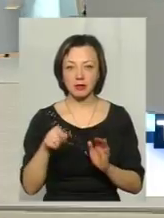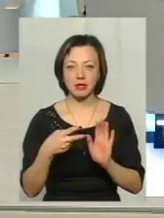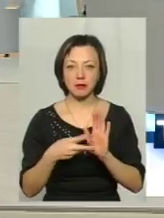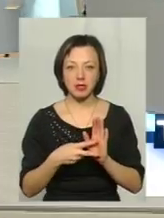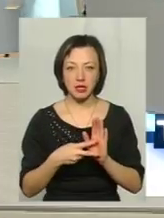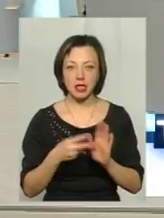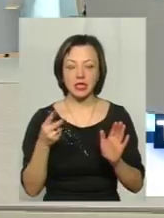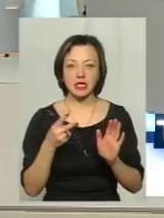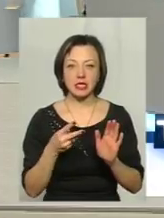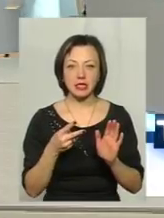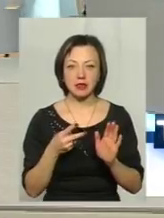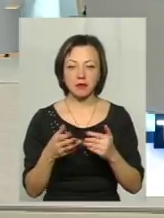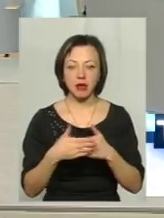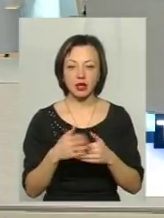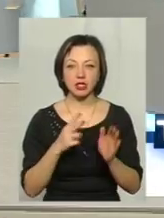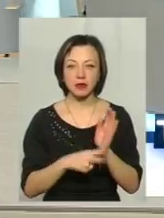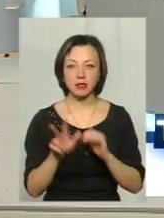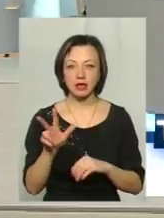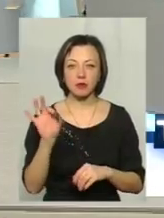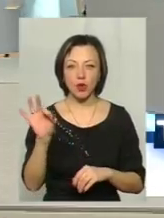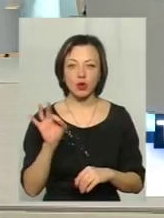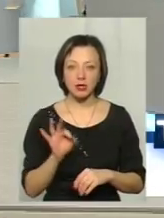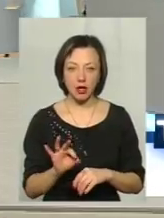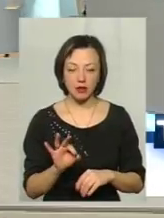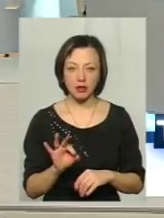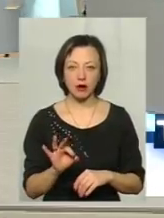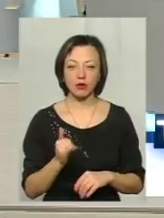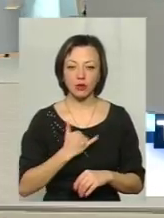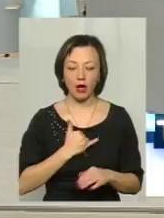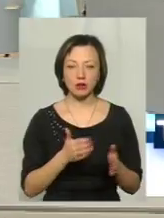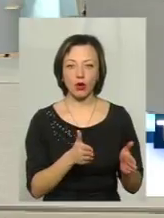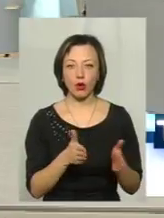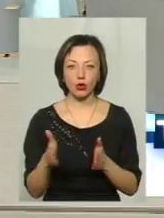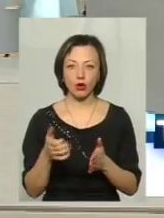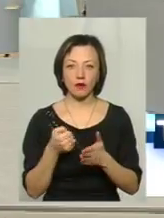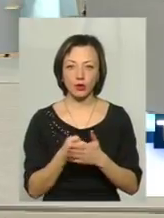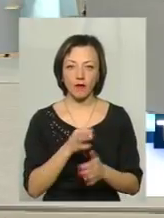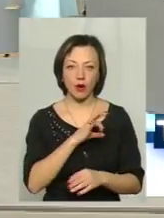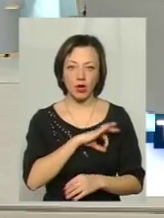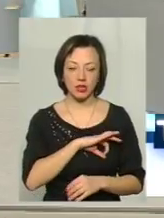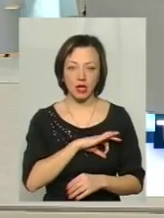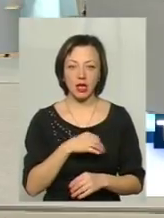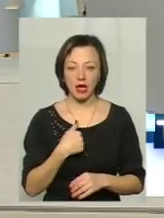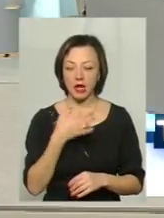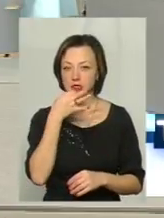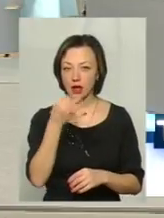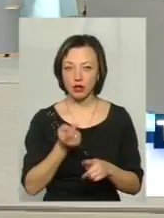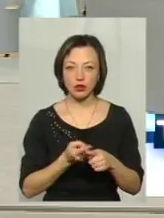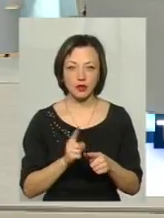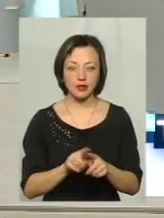28,7%, тобто 70%. Майже 73% в нас готові до використання. Я скажу, що це